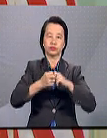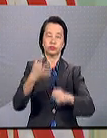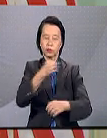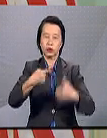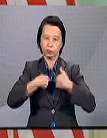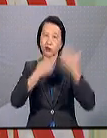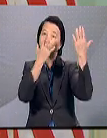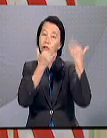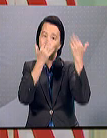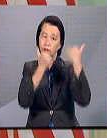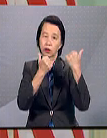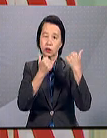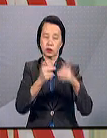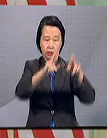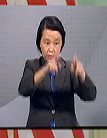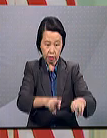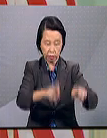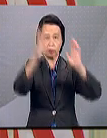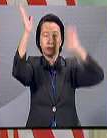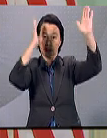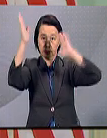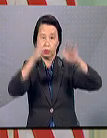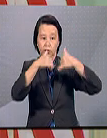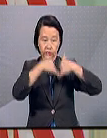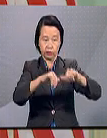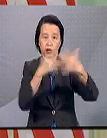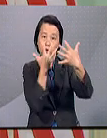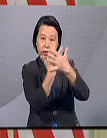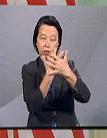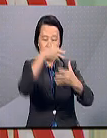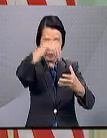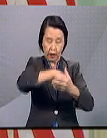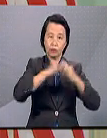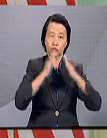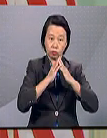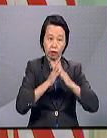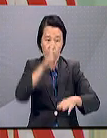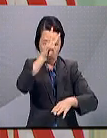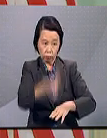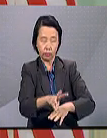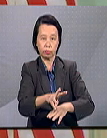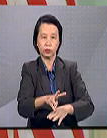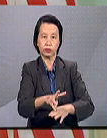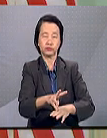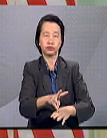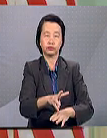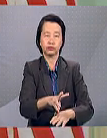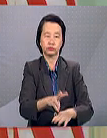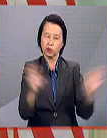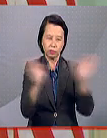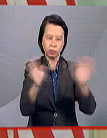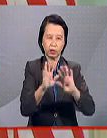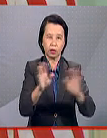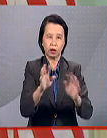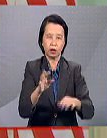berharaplah kepada rakyat kita yang sedang membuat kuarantin di rumah secara wajib, jangan anggap